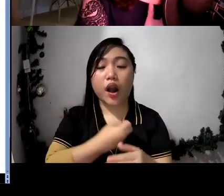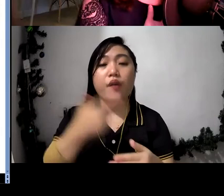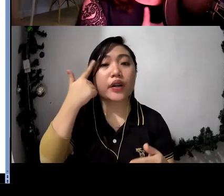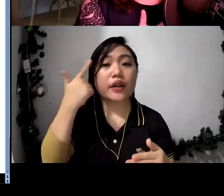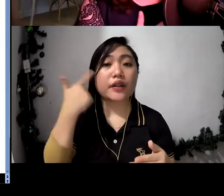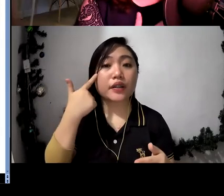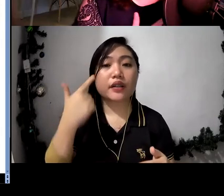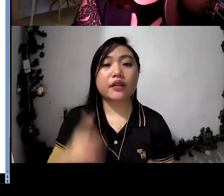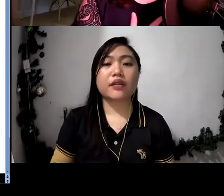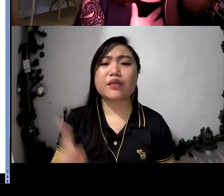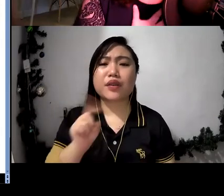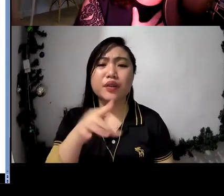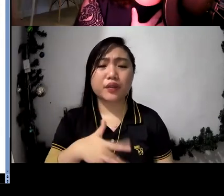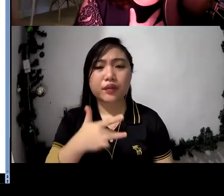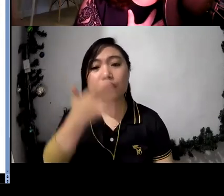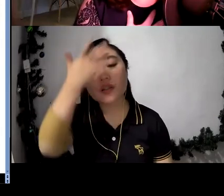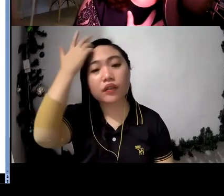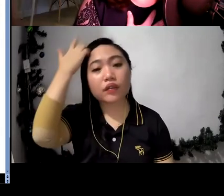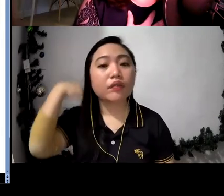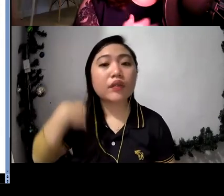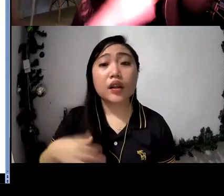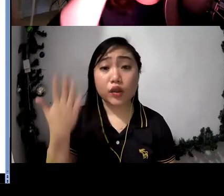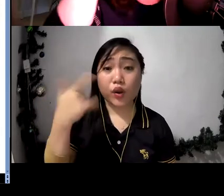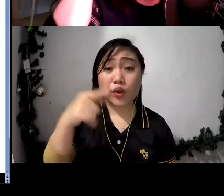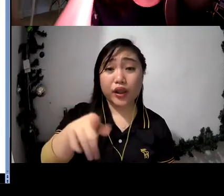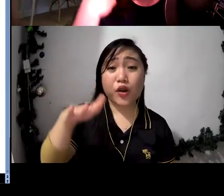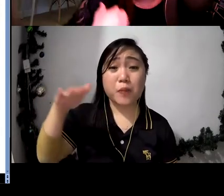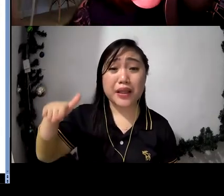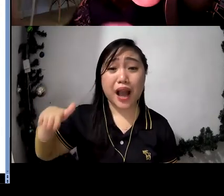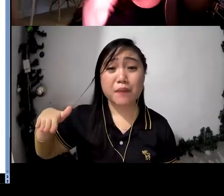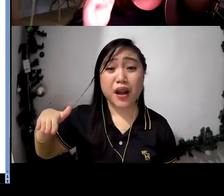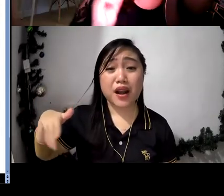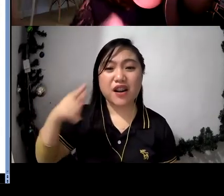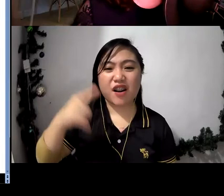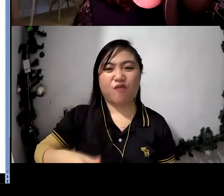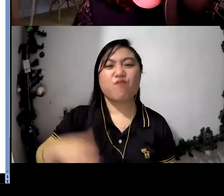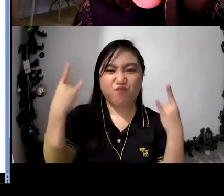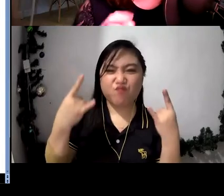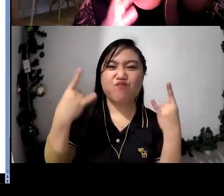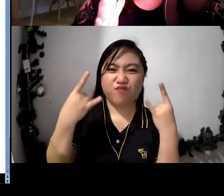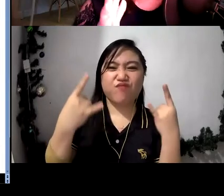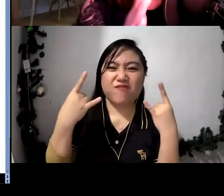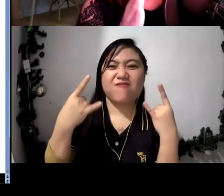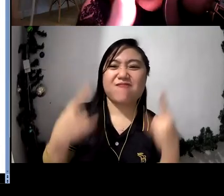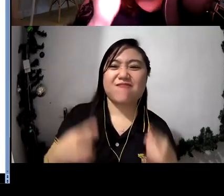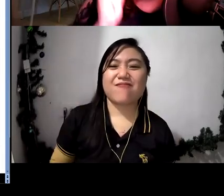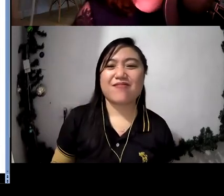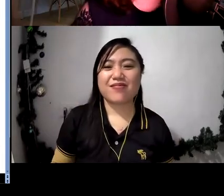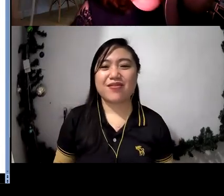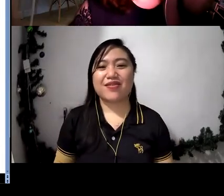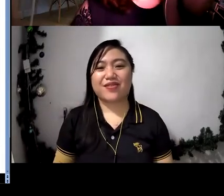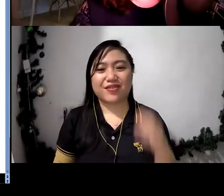feel mo rin, no? Nung bata ka, no? Medyo rock and roll ka, no? Tatao na hippie movement,